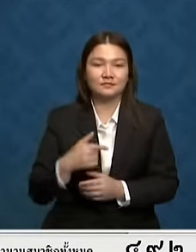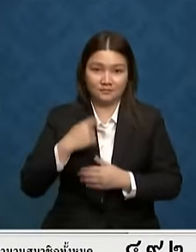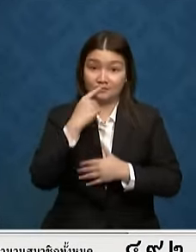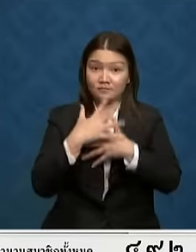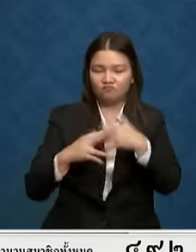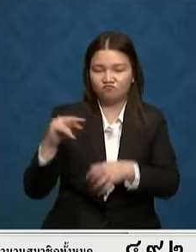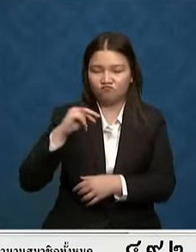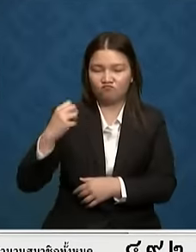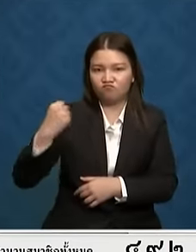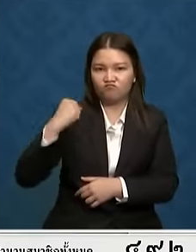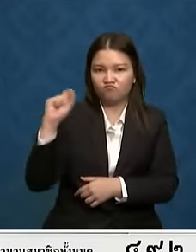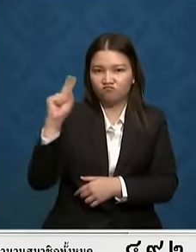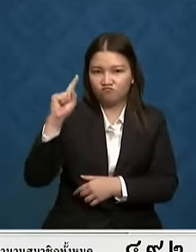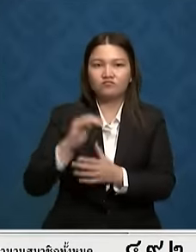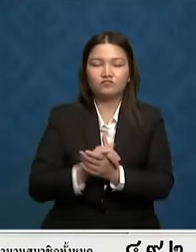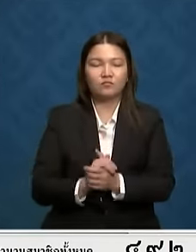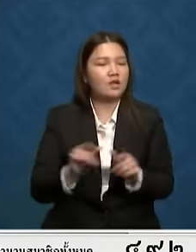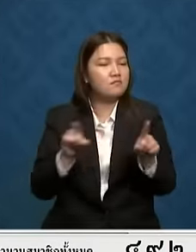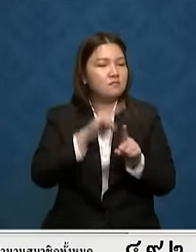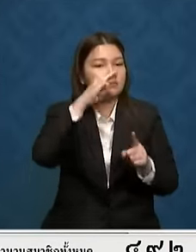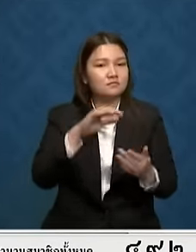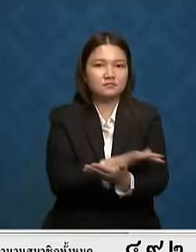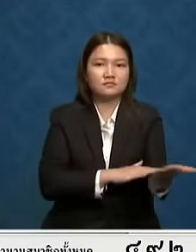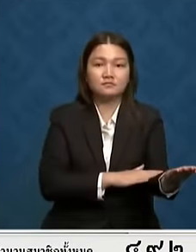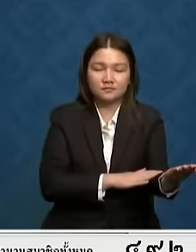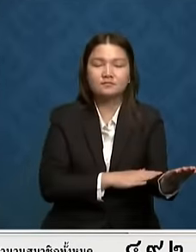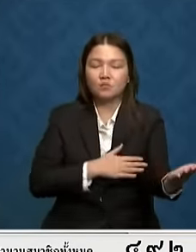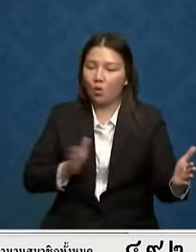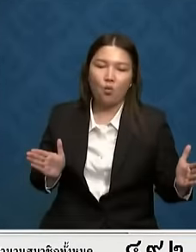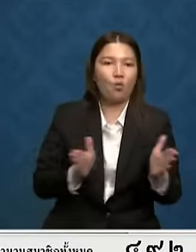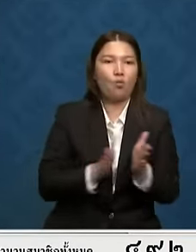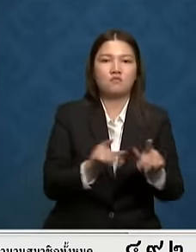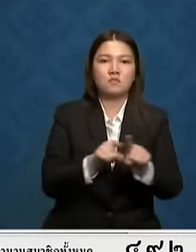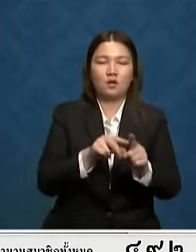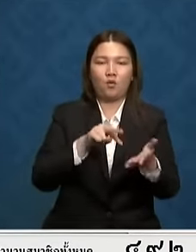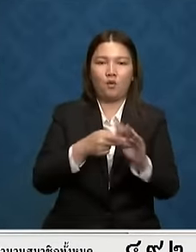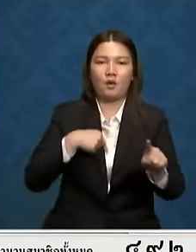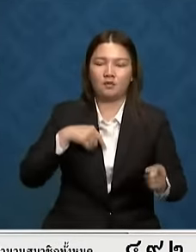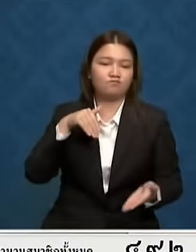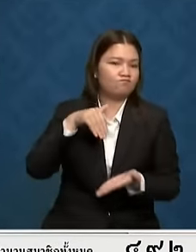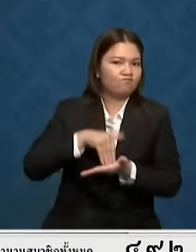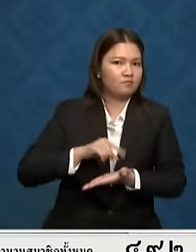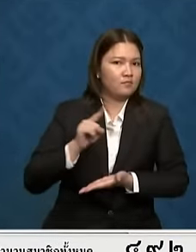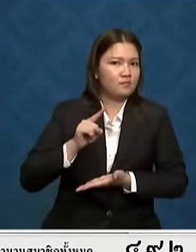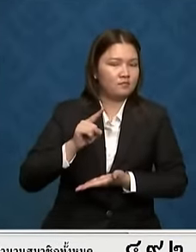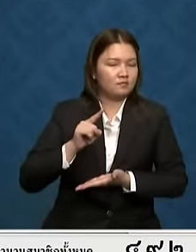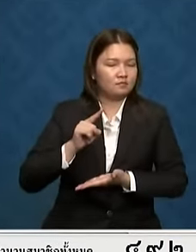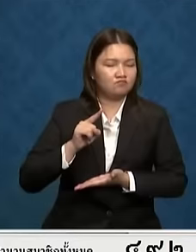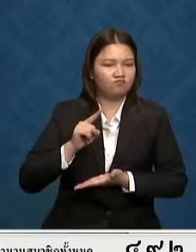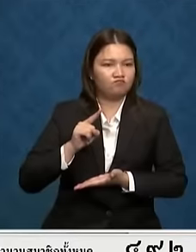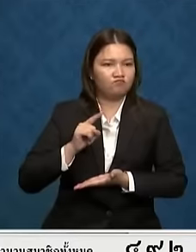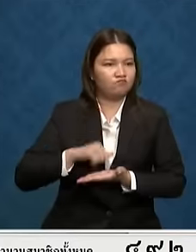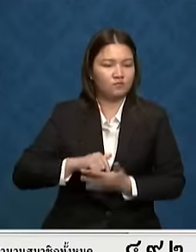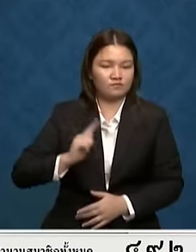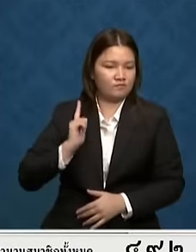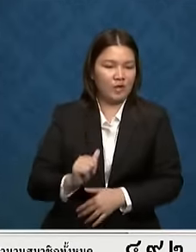น้ำเงินที่เข้มข้นเช่นเดียวกับคนไทยทุกคนเรามีจุดยืนที่จะไม่แตะต้องและพร้อมที่จะปกป้อง